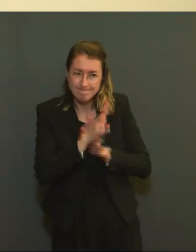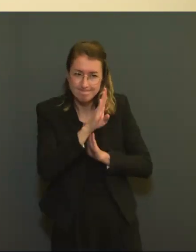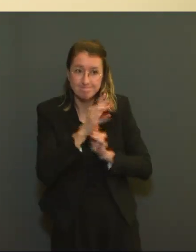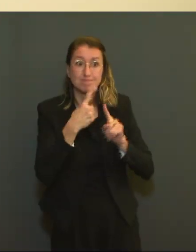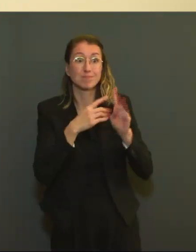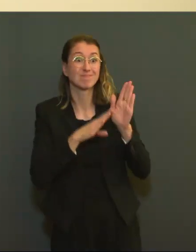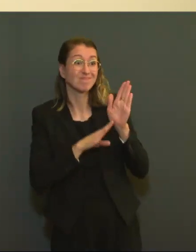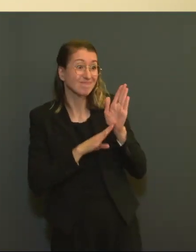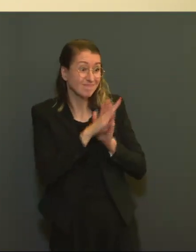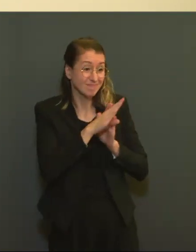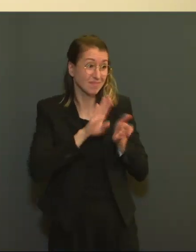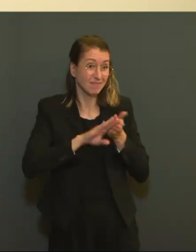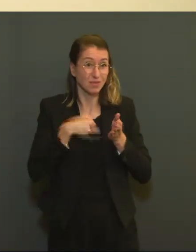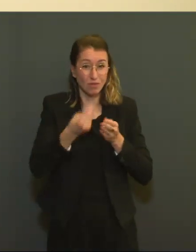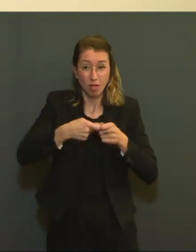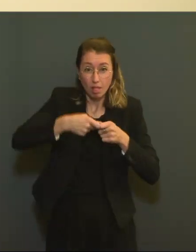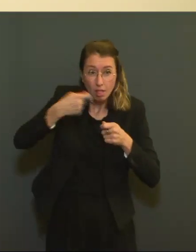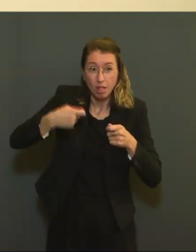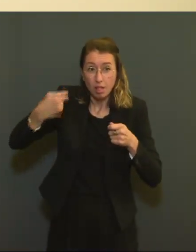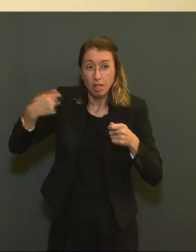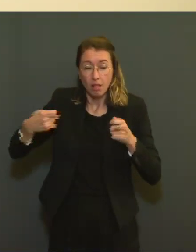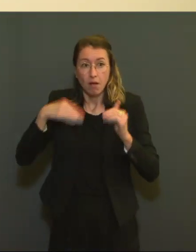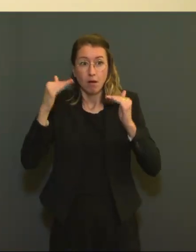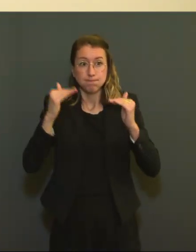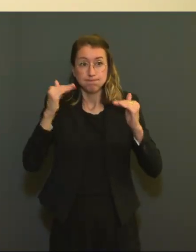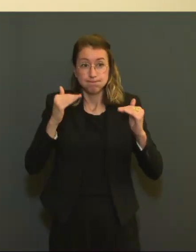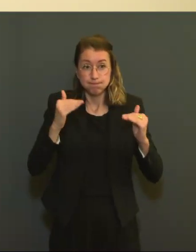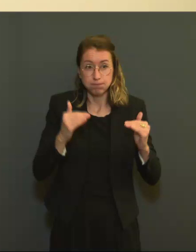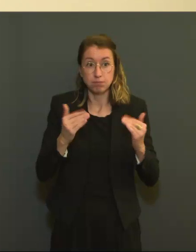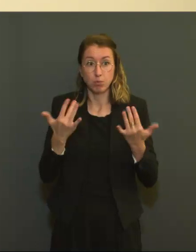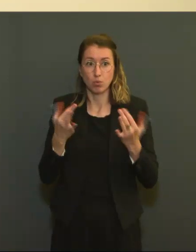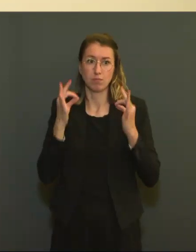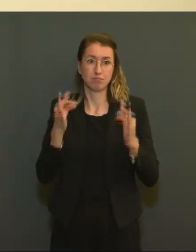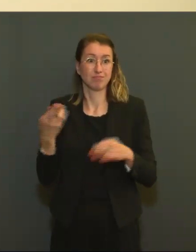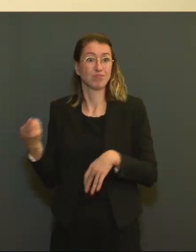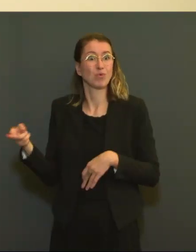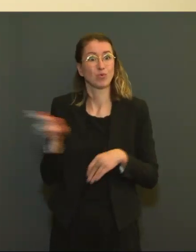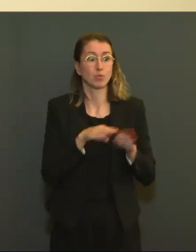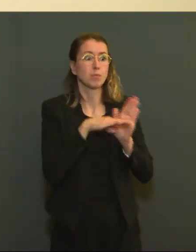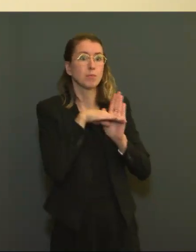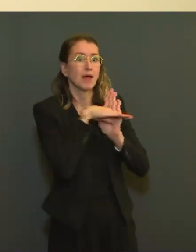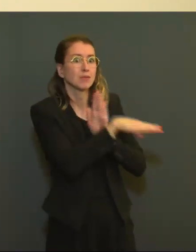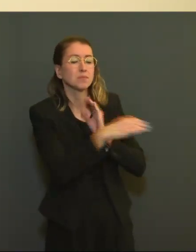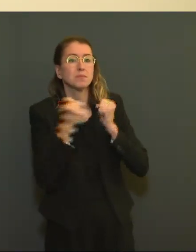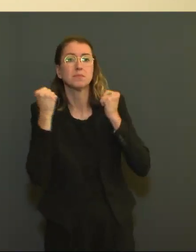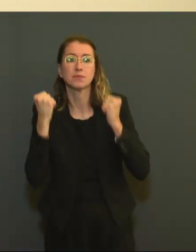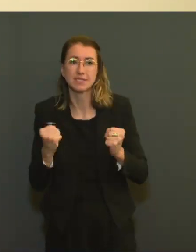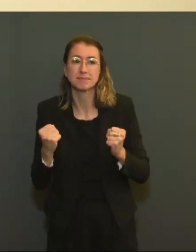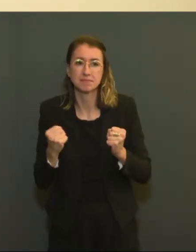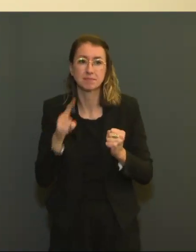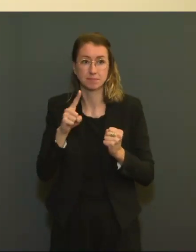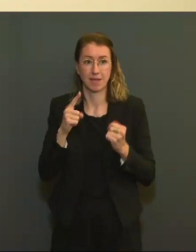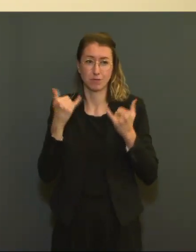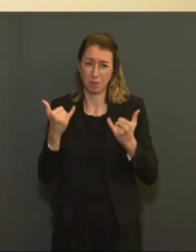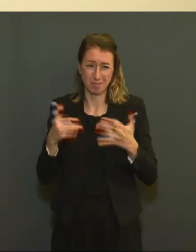si sur une base théorique, on peut toujours revenir à un plateau, même si le niveau est élevé, il faudra par définition